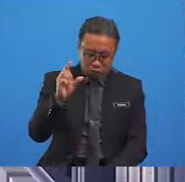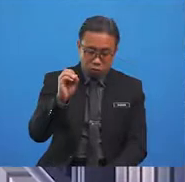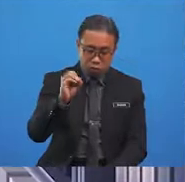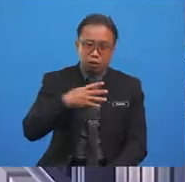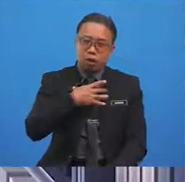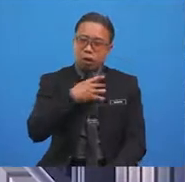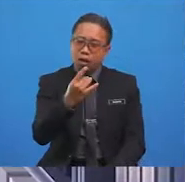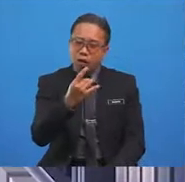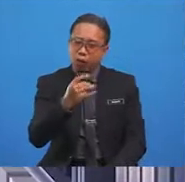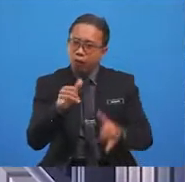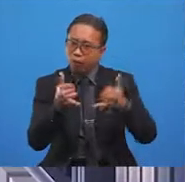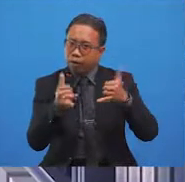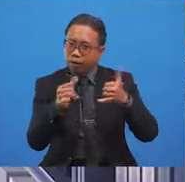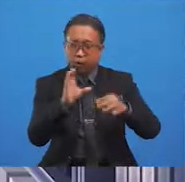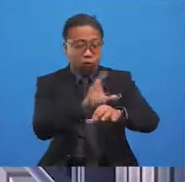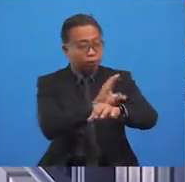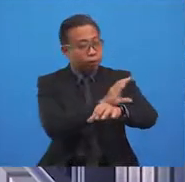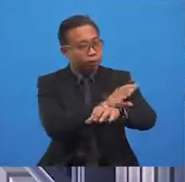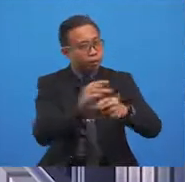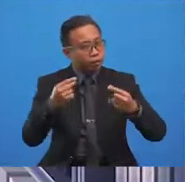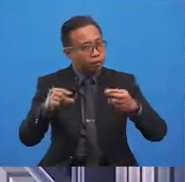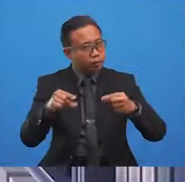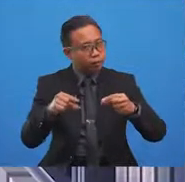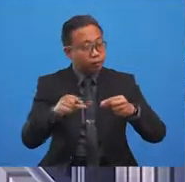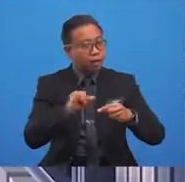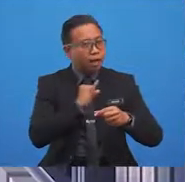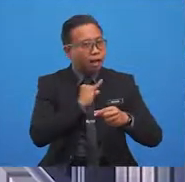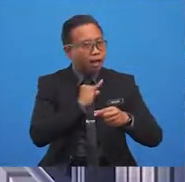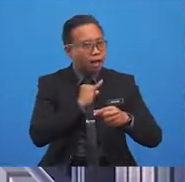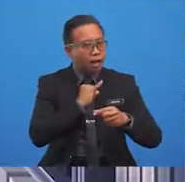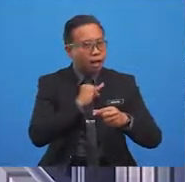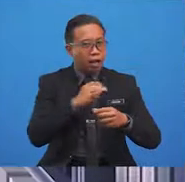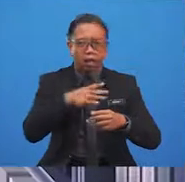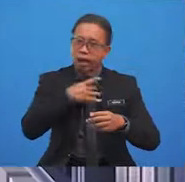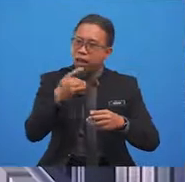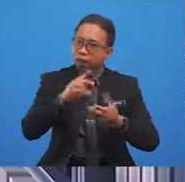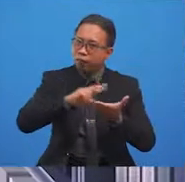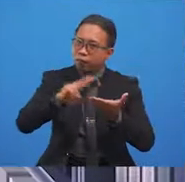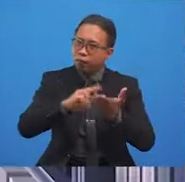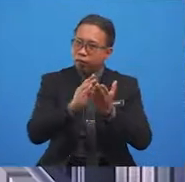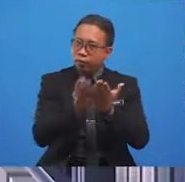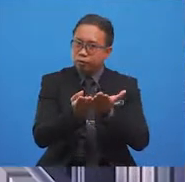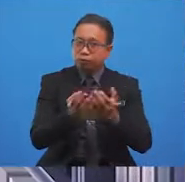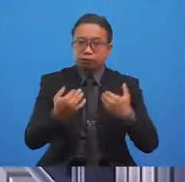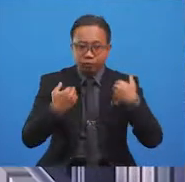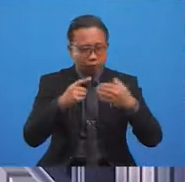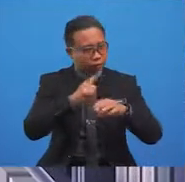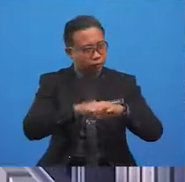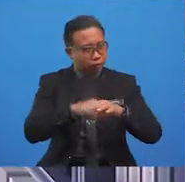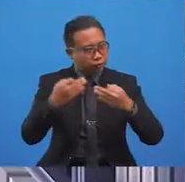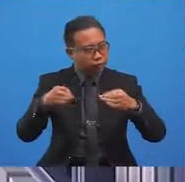playing computer games. And I love reading books when we have free time.